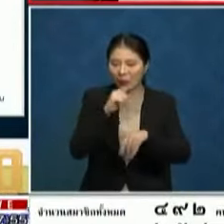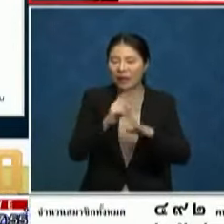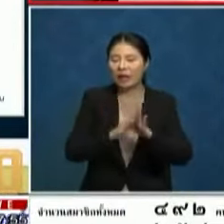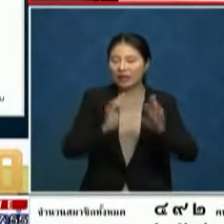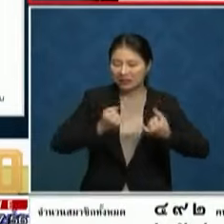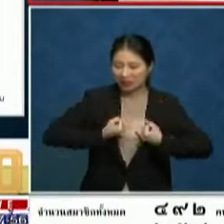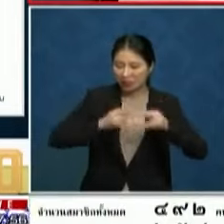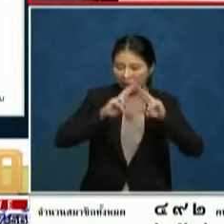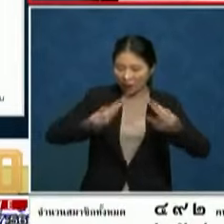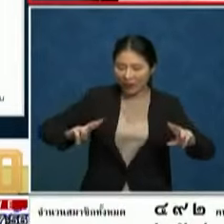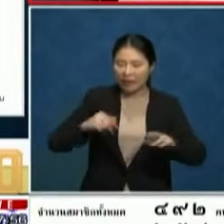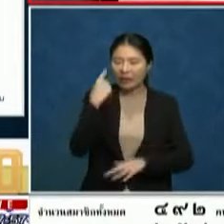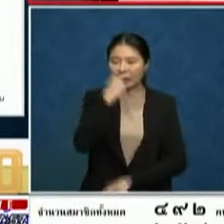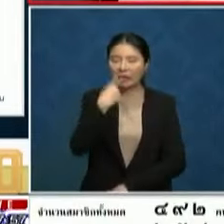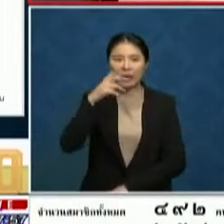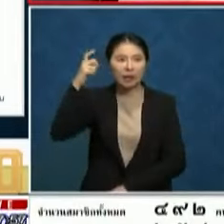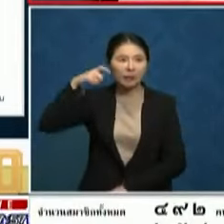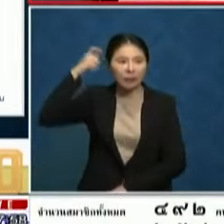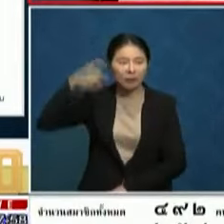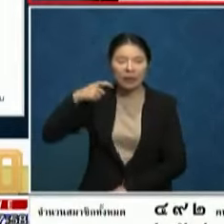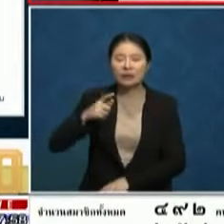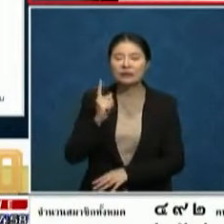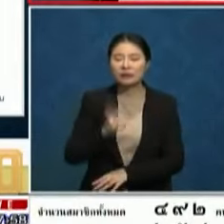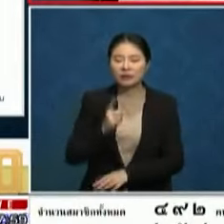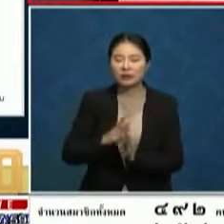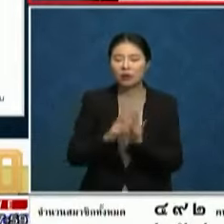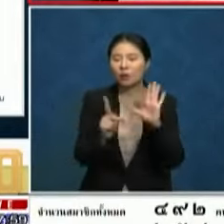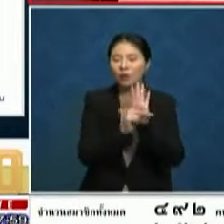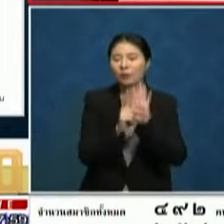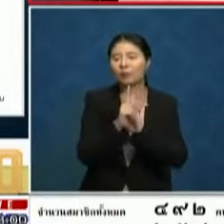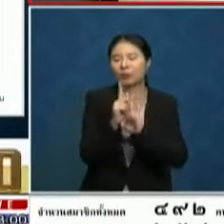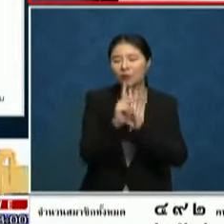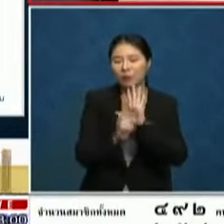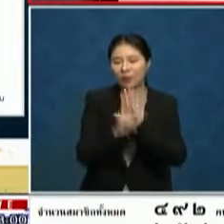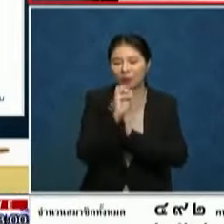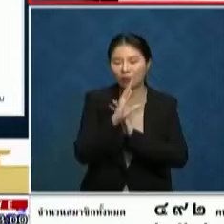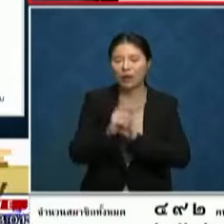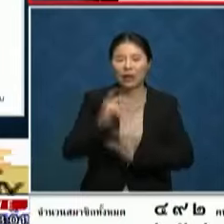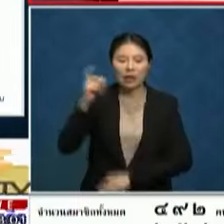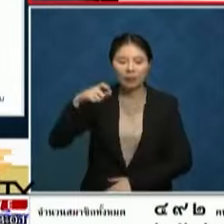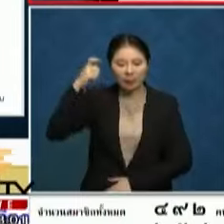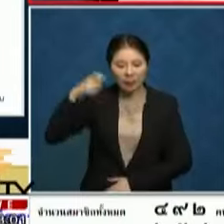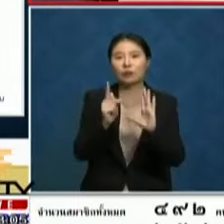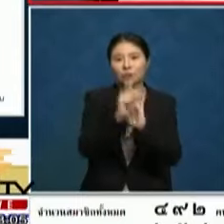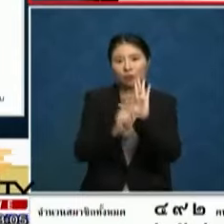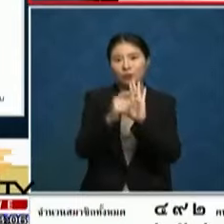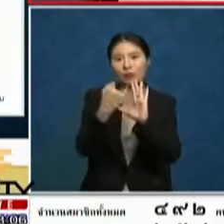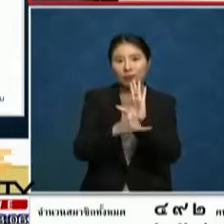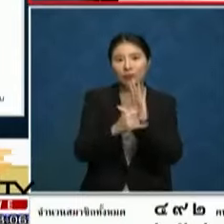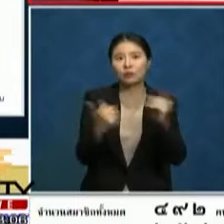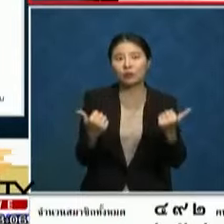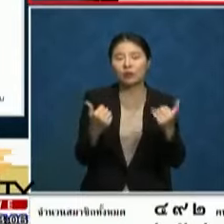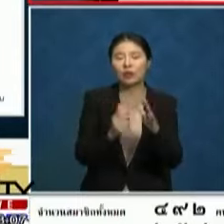ที่รีดไถนะแผงขายจากพม่าประหนึ่งว่าเป็นแรงงานเถื่อนเนี่ยนะฮะ